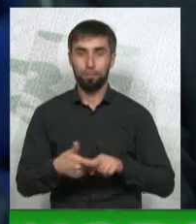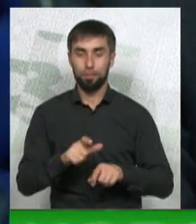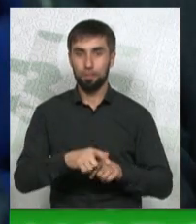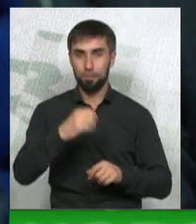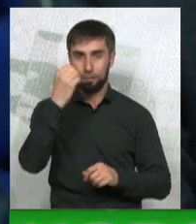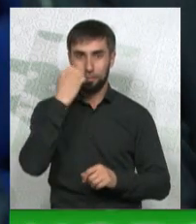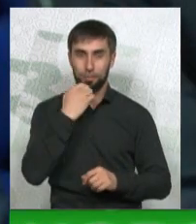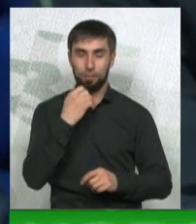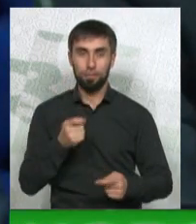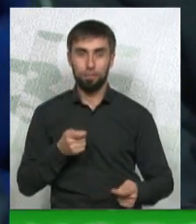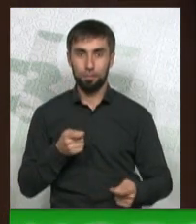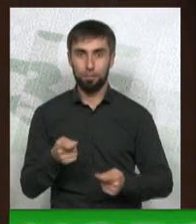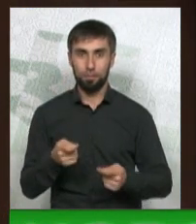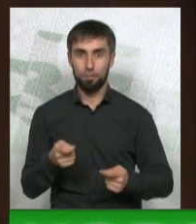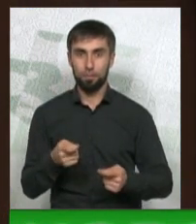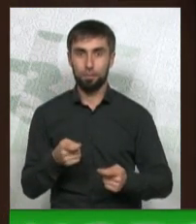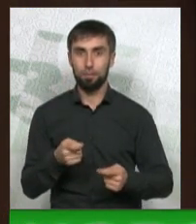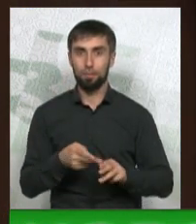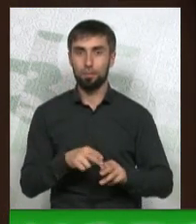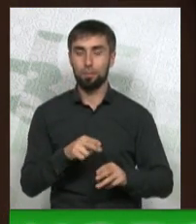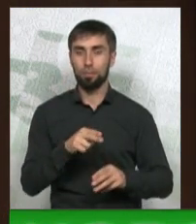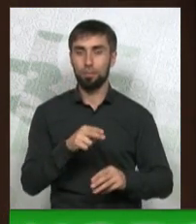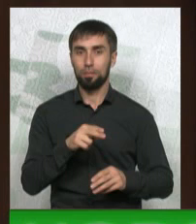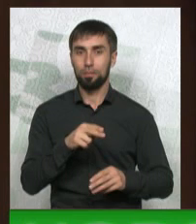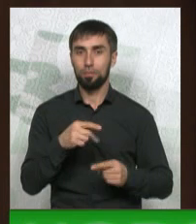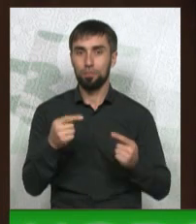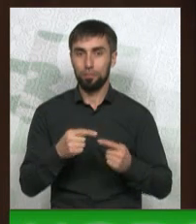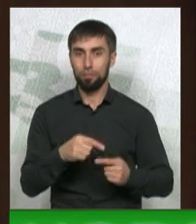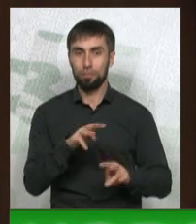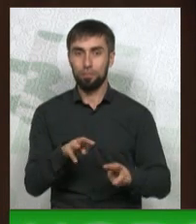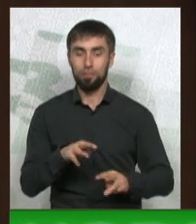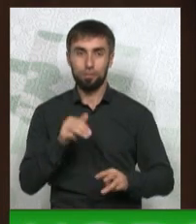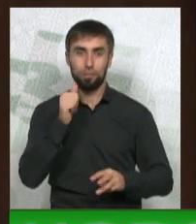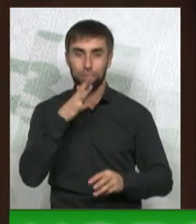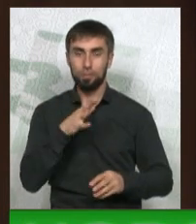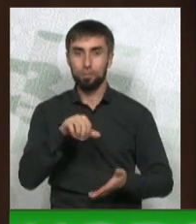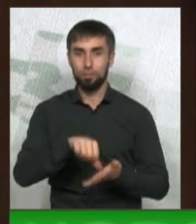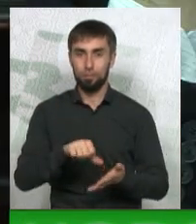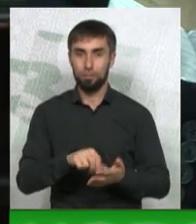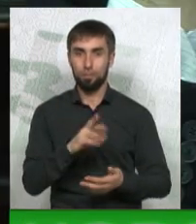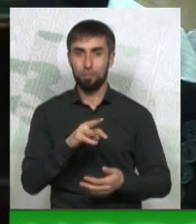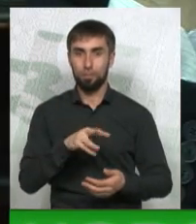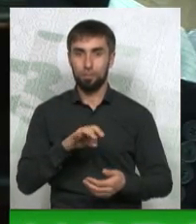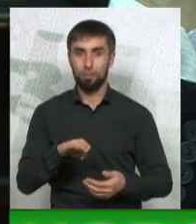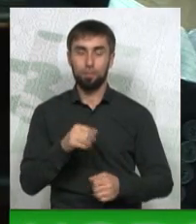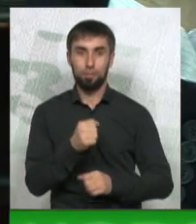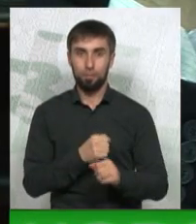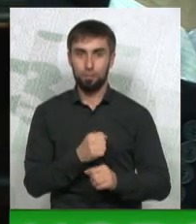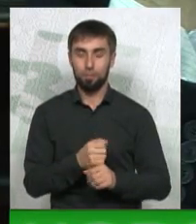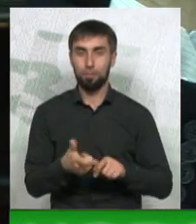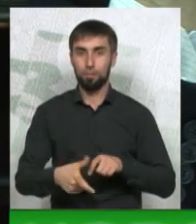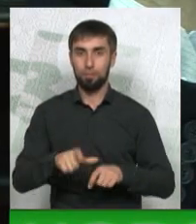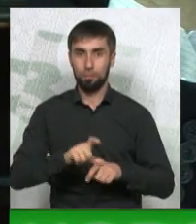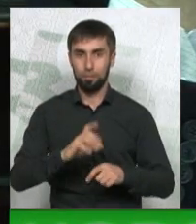благодарен правительству, конкретно министрам, которые участвовали в комитетах, отработали